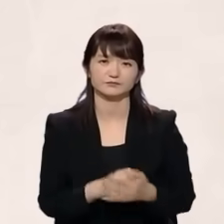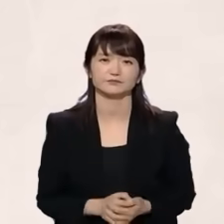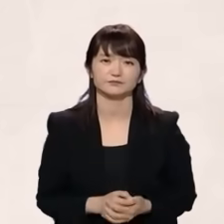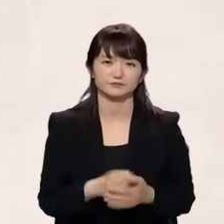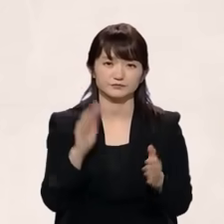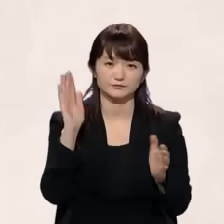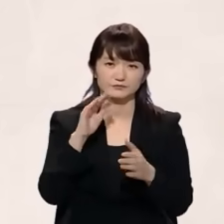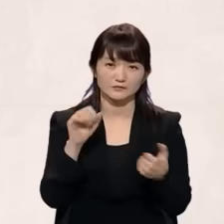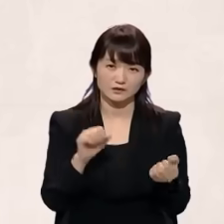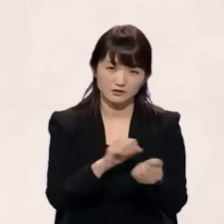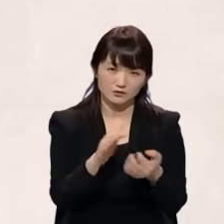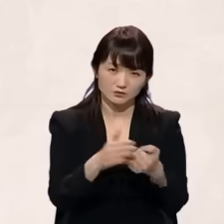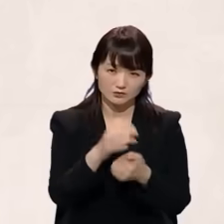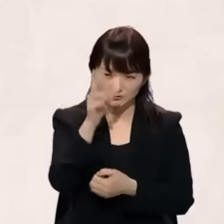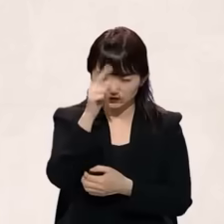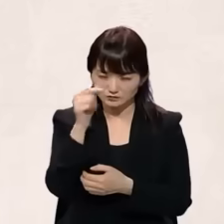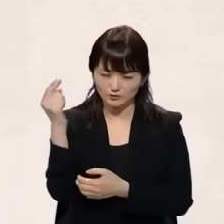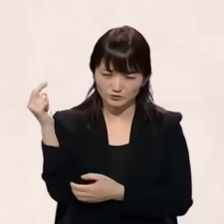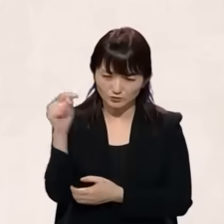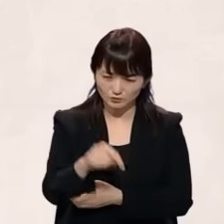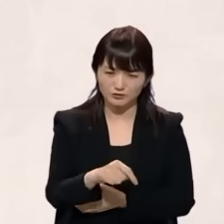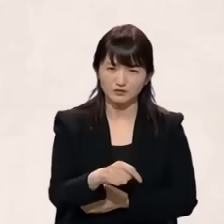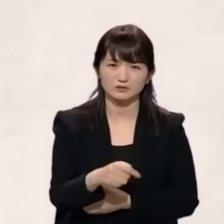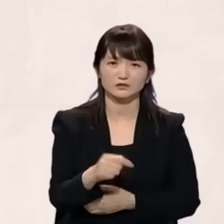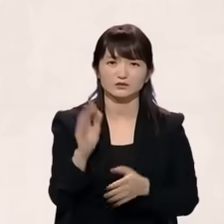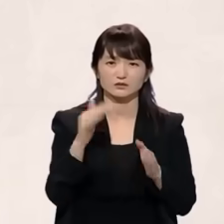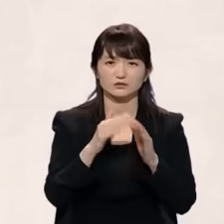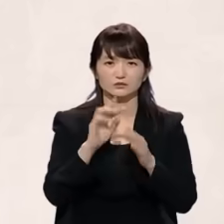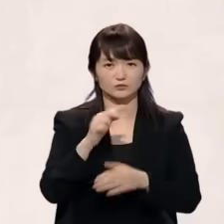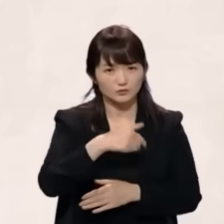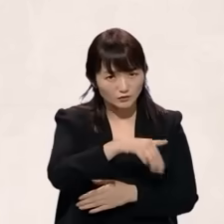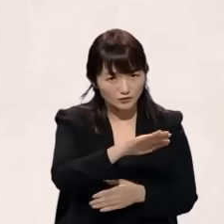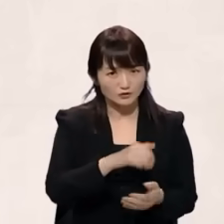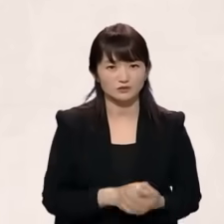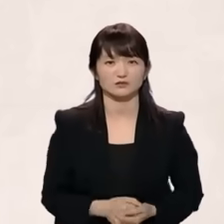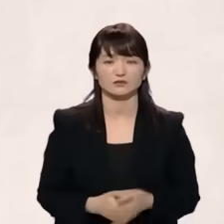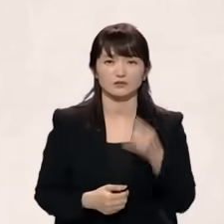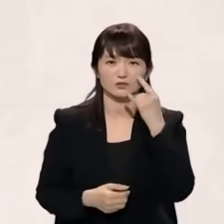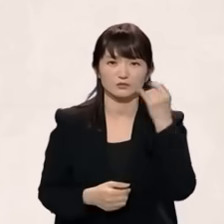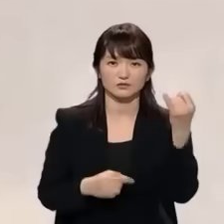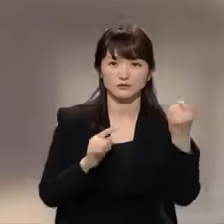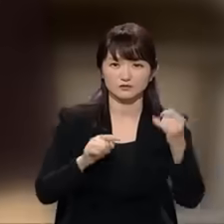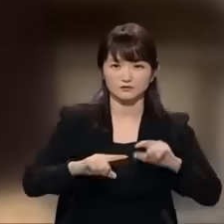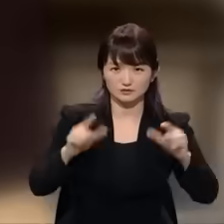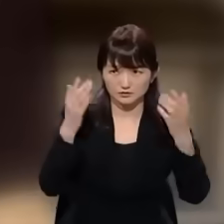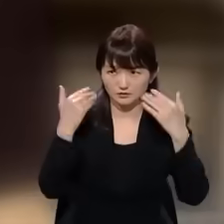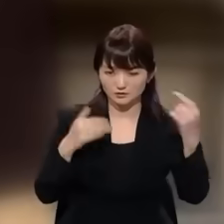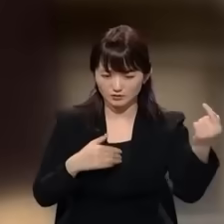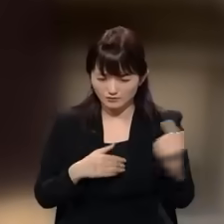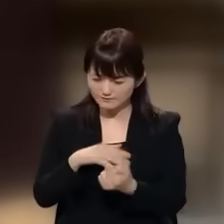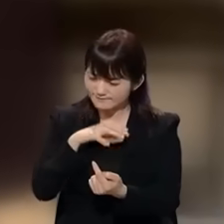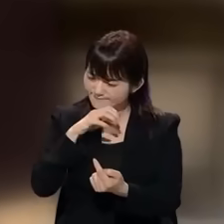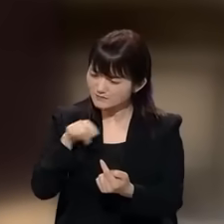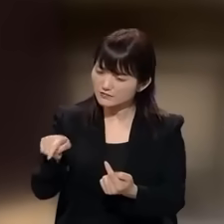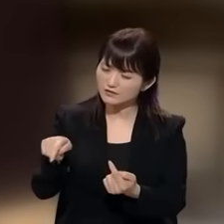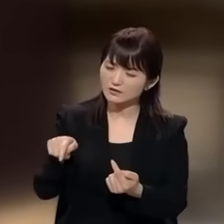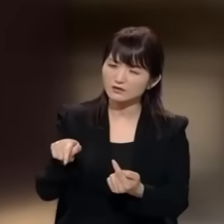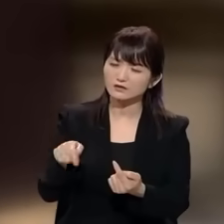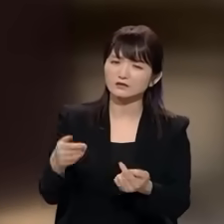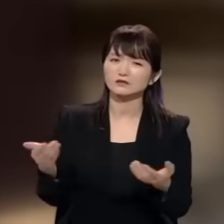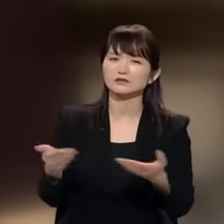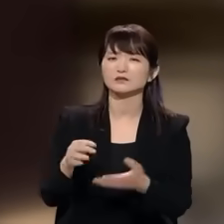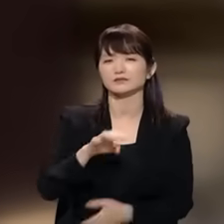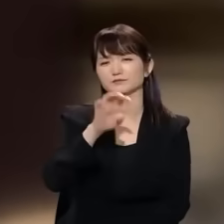때문에 경찰도 계속 출동을 하고 학생이 집으로 돌아가면 어머니가 당일에 학교로 찾아와서 항의를 하는 게 계속 반복되고